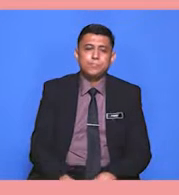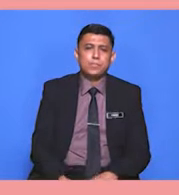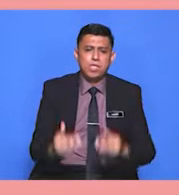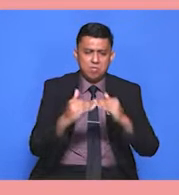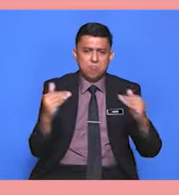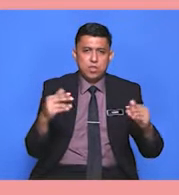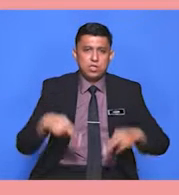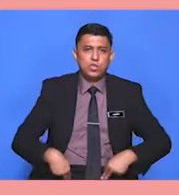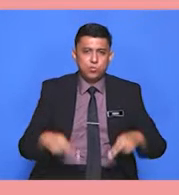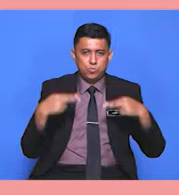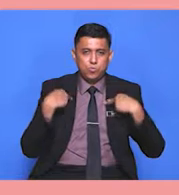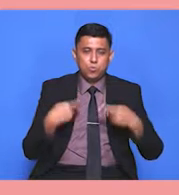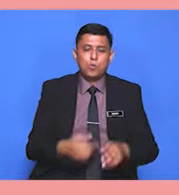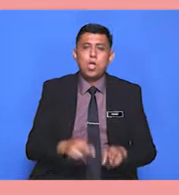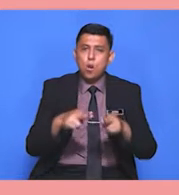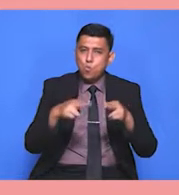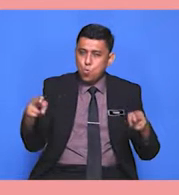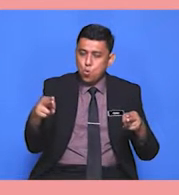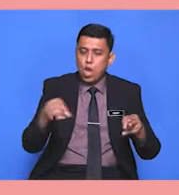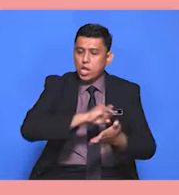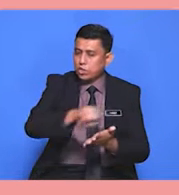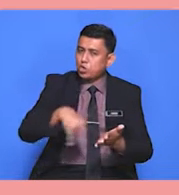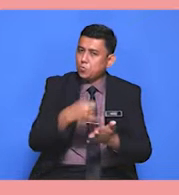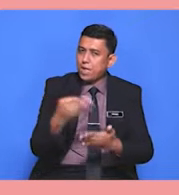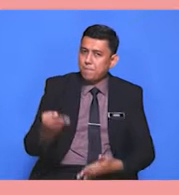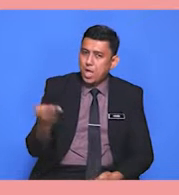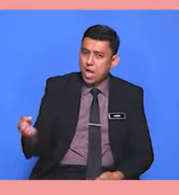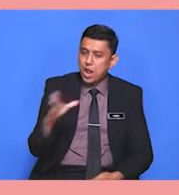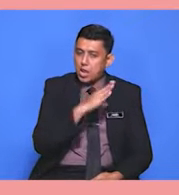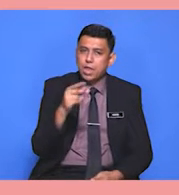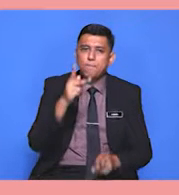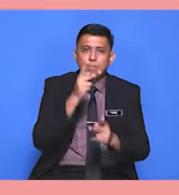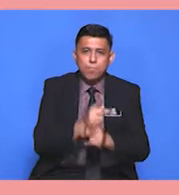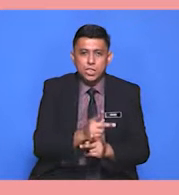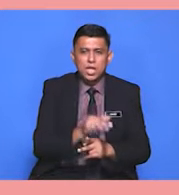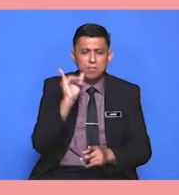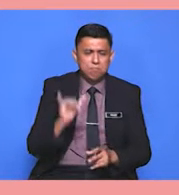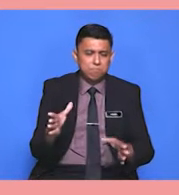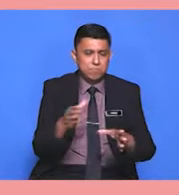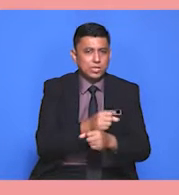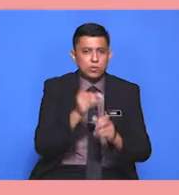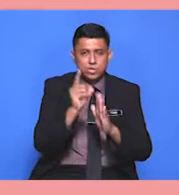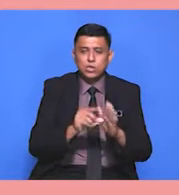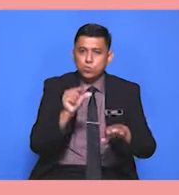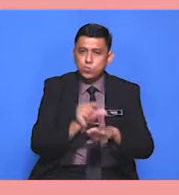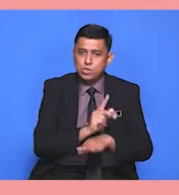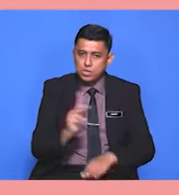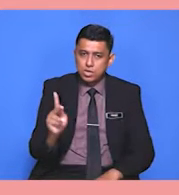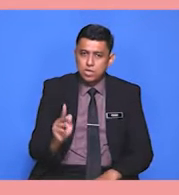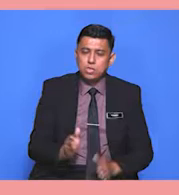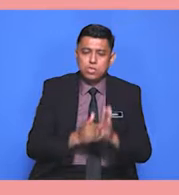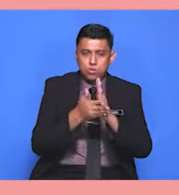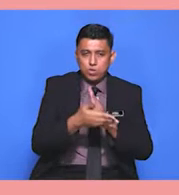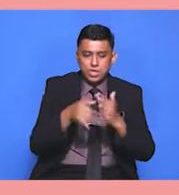taraf hidup pula mengukur jumlah barang dan perkhidmatan yang dapat digunakan